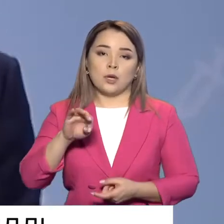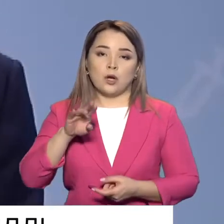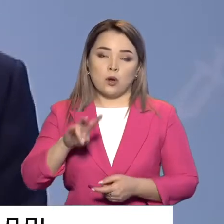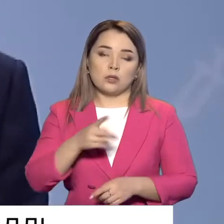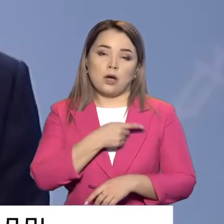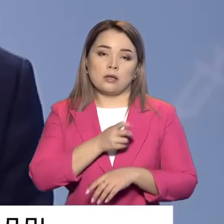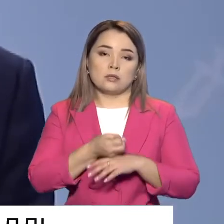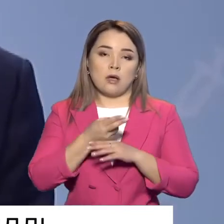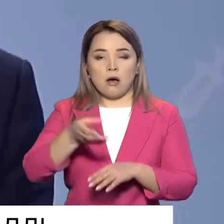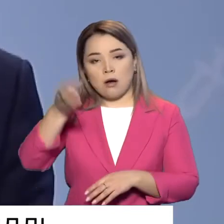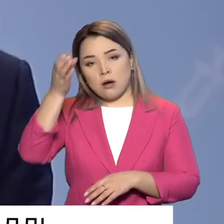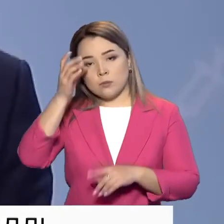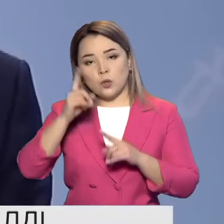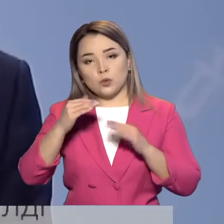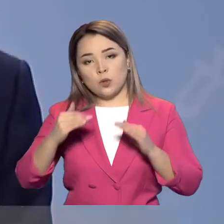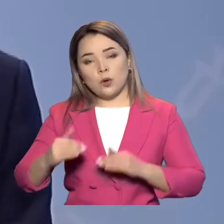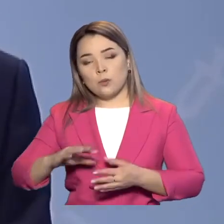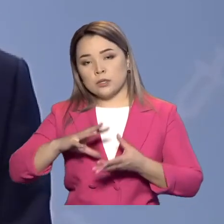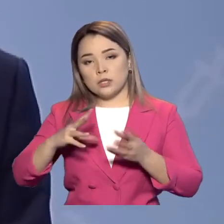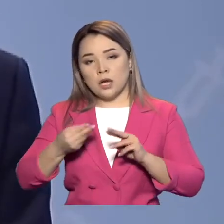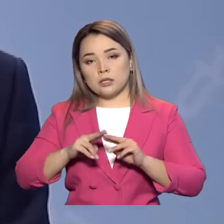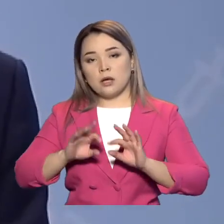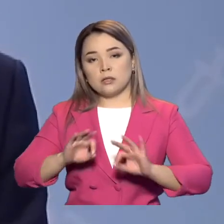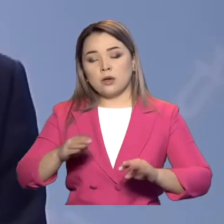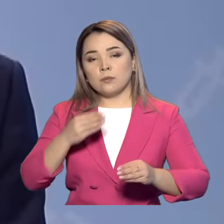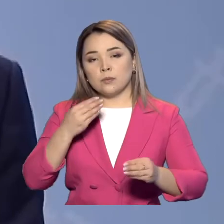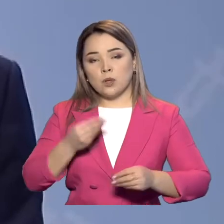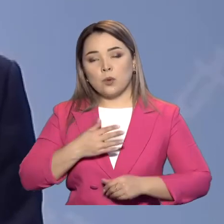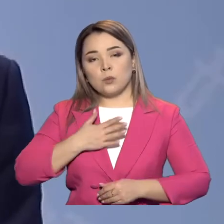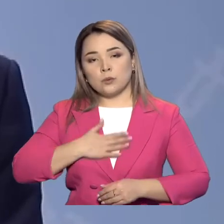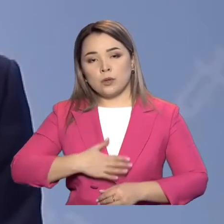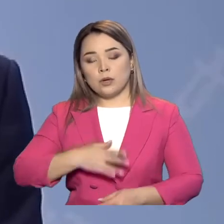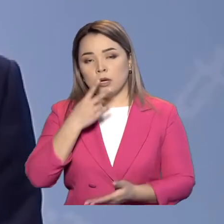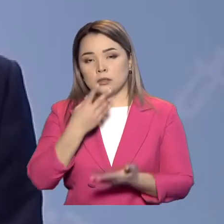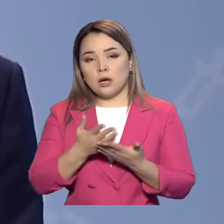анаға түсі ұқтимадылғы төмендеген қордындысы көңілігімізге медей болып тұр.